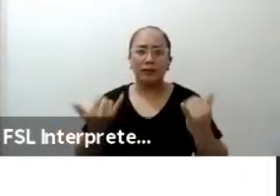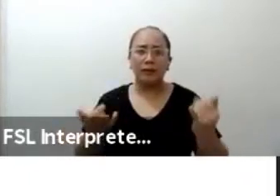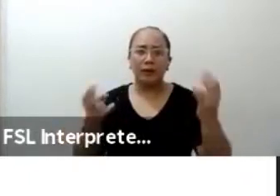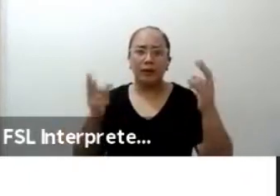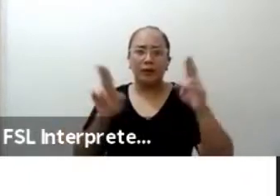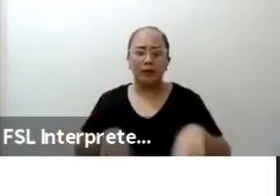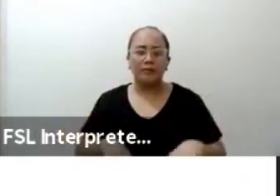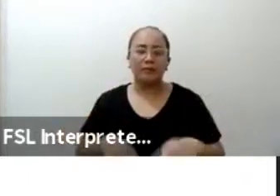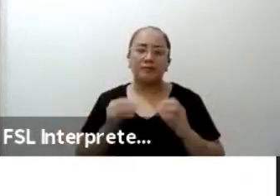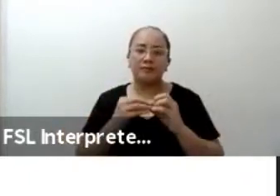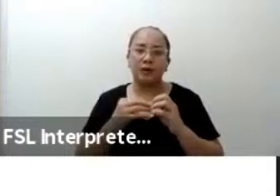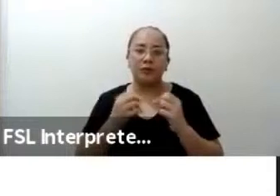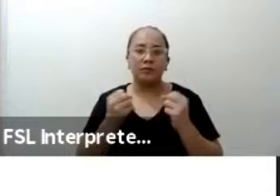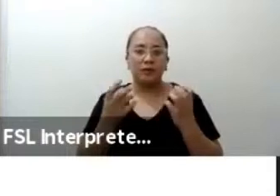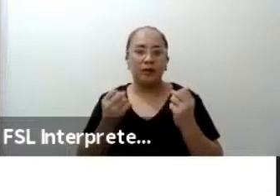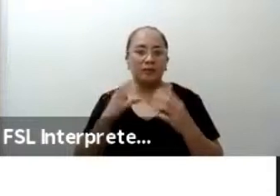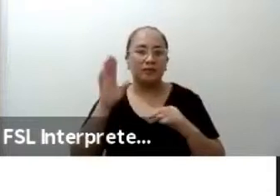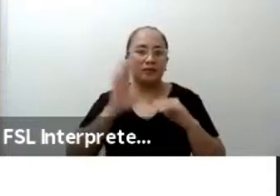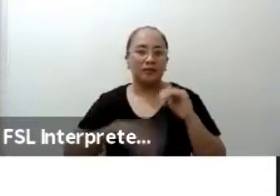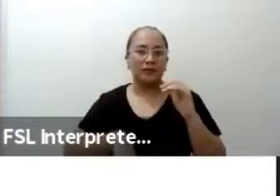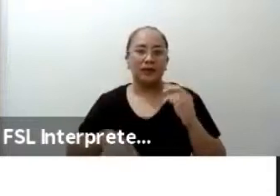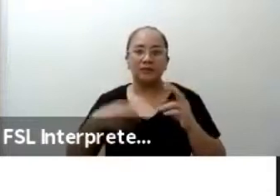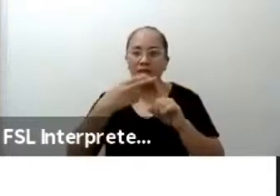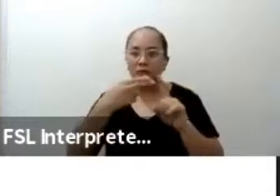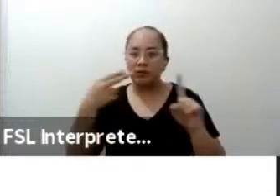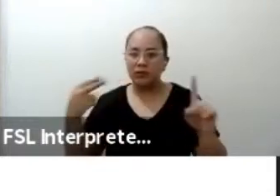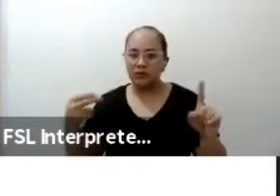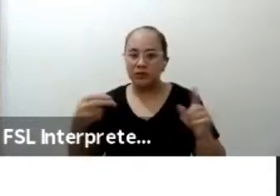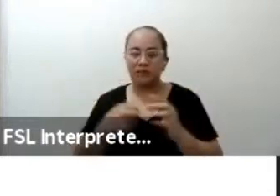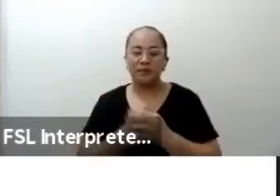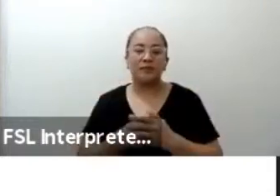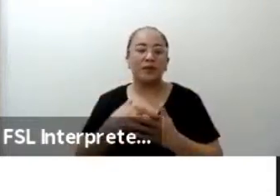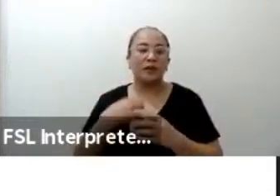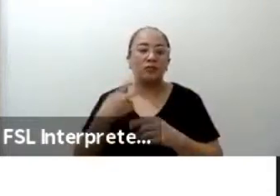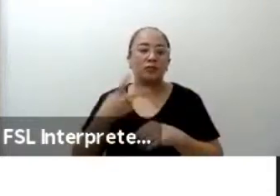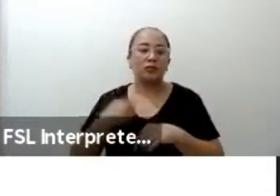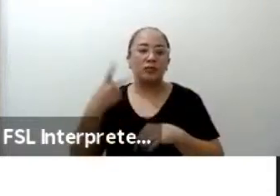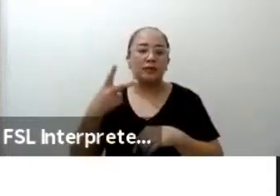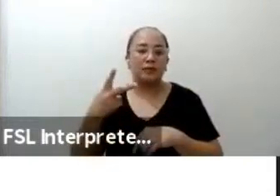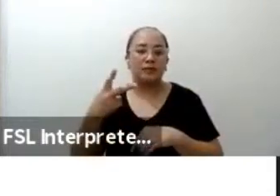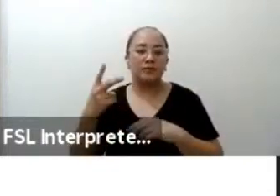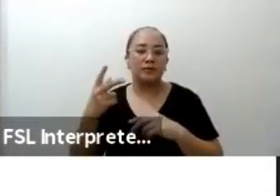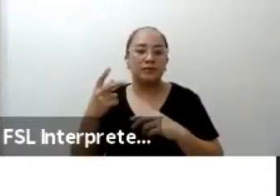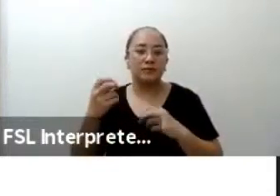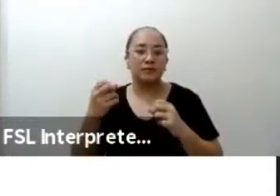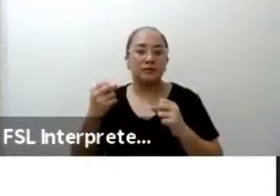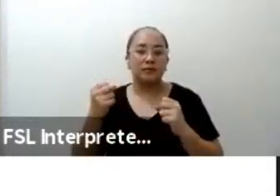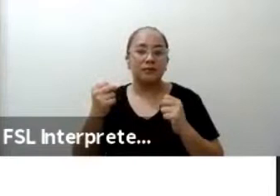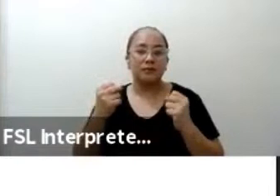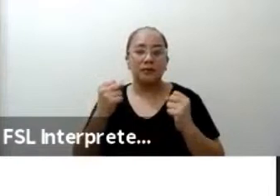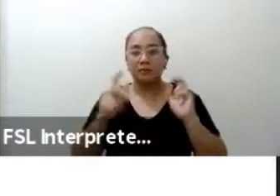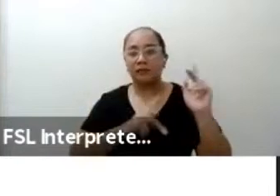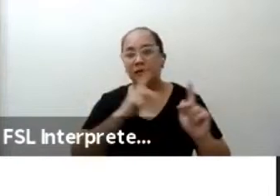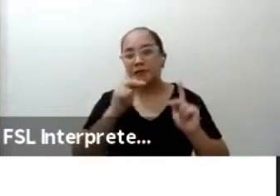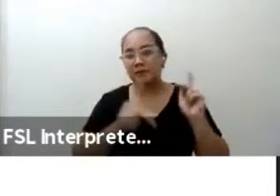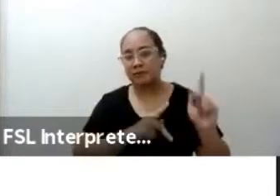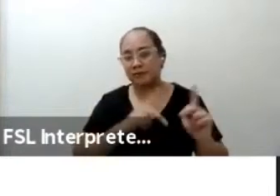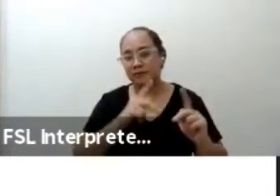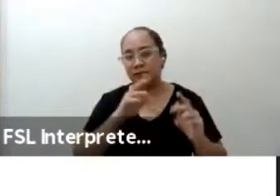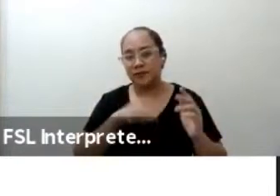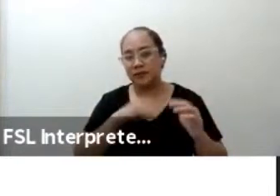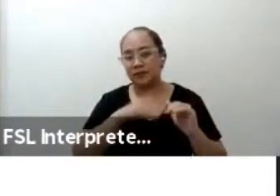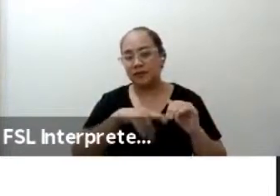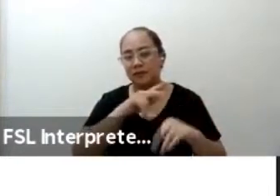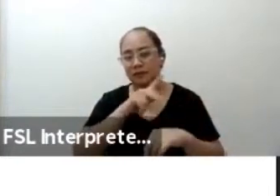Mas marami pa kaysa sa Indonesia that has twice the population of the Philippines, and certainly